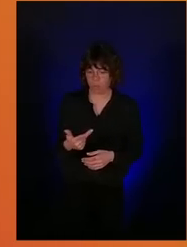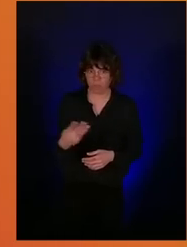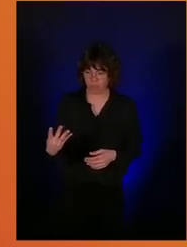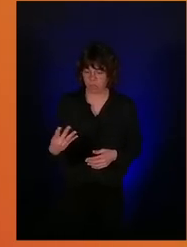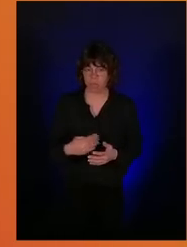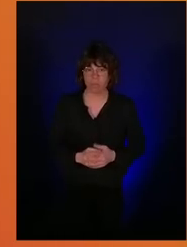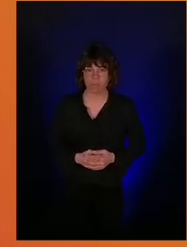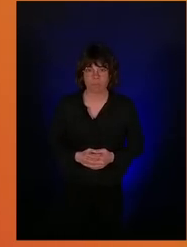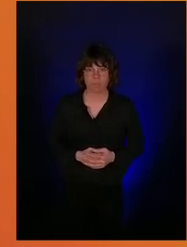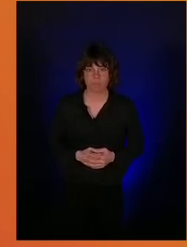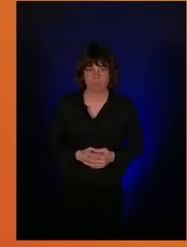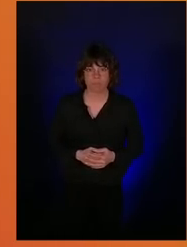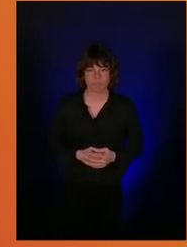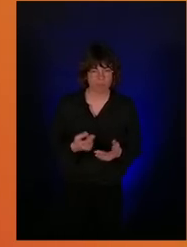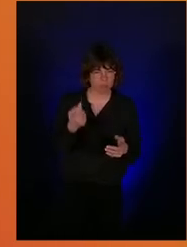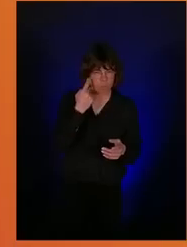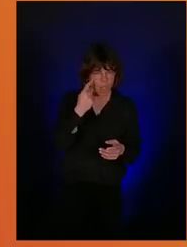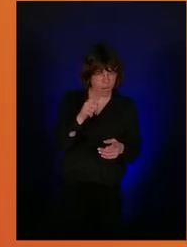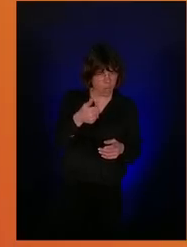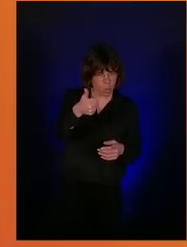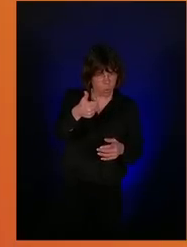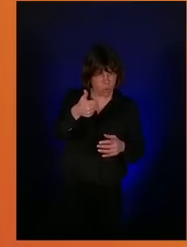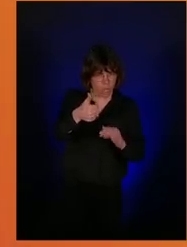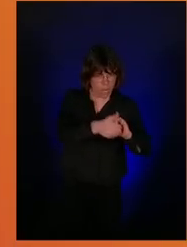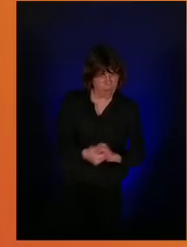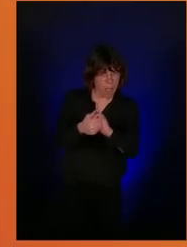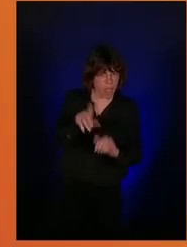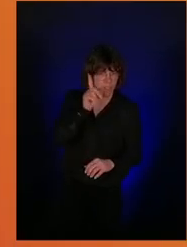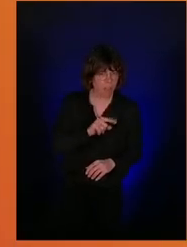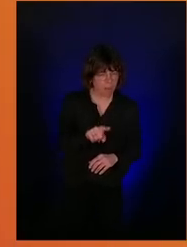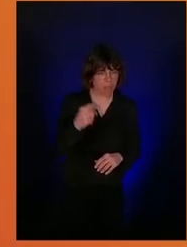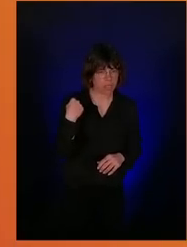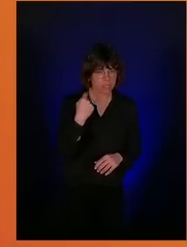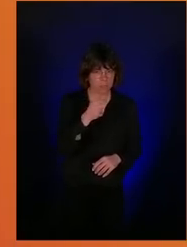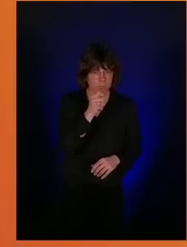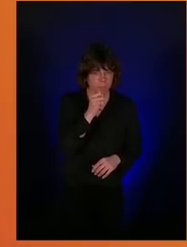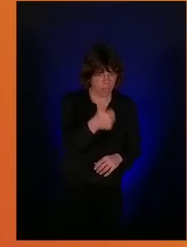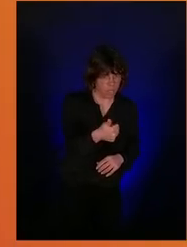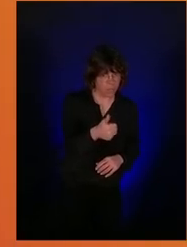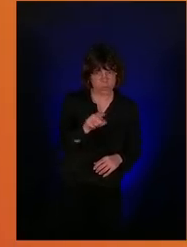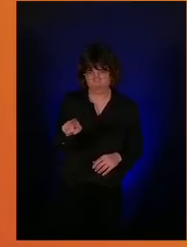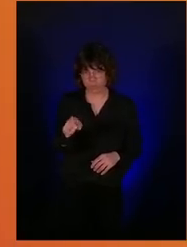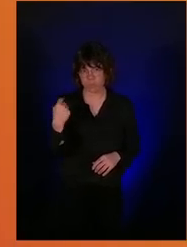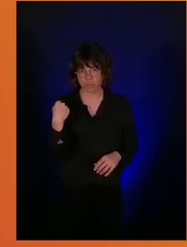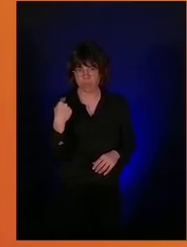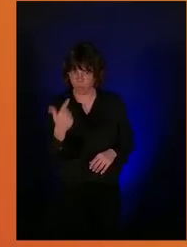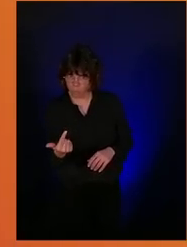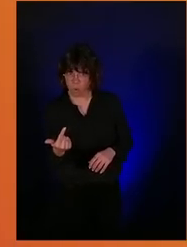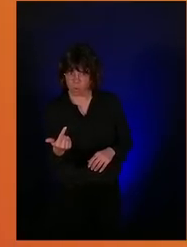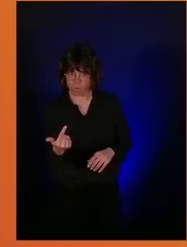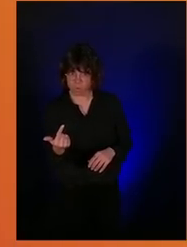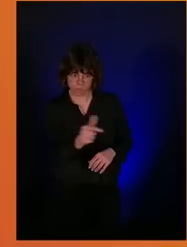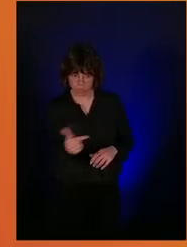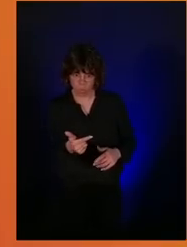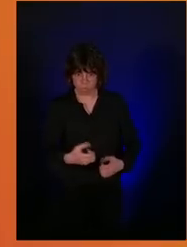4. Je vois qu'il y a déjà une camarade, me semble-t-il, au micro numéro 1. Je vais lui laisser la parole. Il y a un camarade au micro numéro 2 qui prendra ensuite